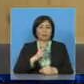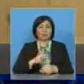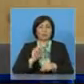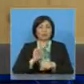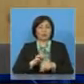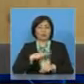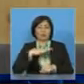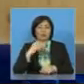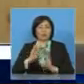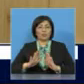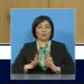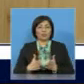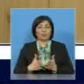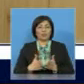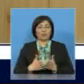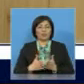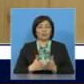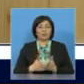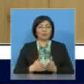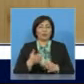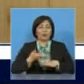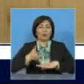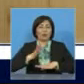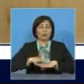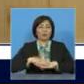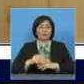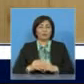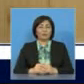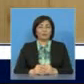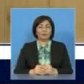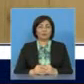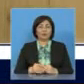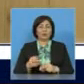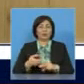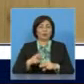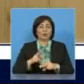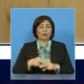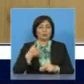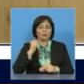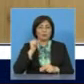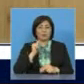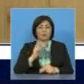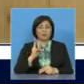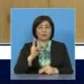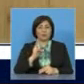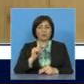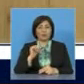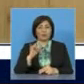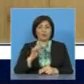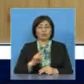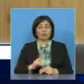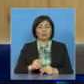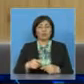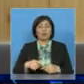науқастарының бәрінің жағдайы қауырт. Бірақ енді осы кешегі наурыз айында, наурыз